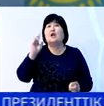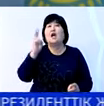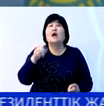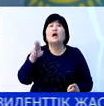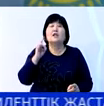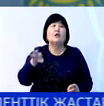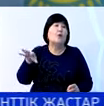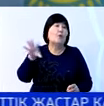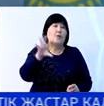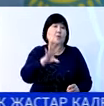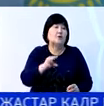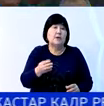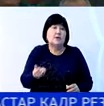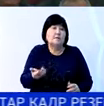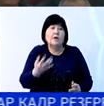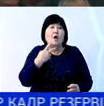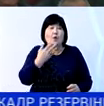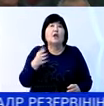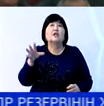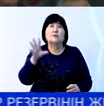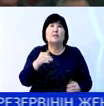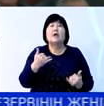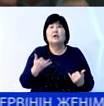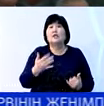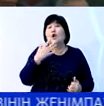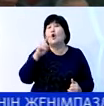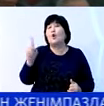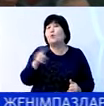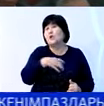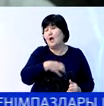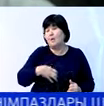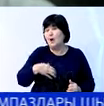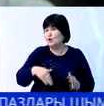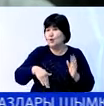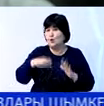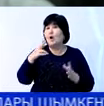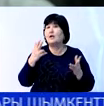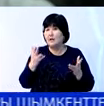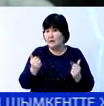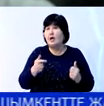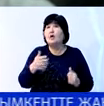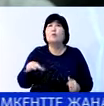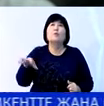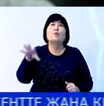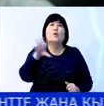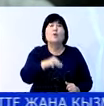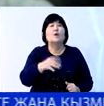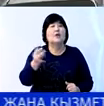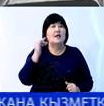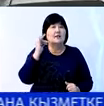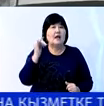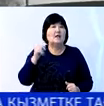енді оның бәрі мүмкіндік келмей жатыр. Бірақ олардың бәрінен музейдің маңызы жоғары екені рас. Өйткені бұл бүкіл Жалағаш ауданының тарихы